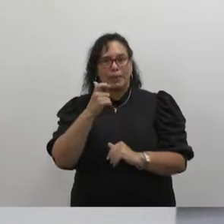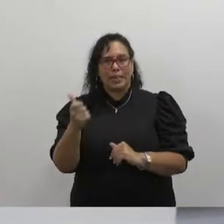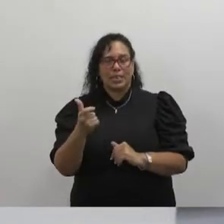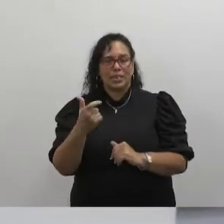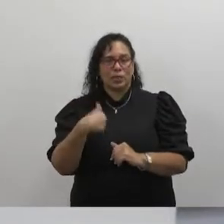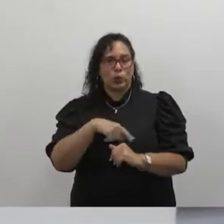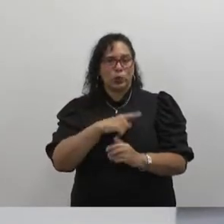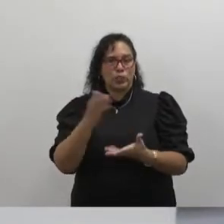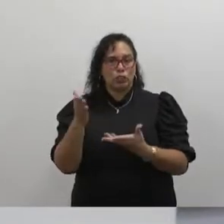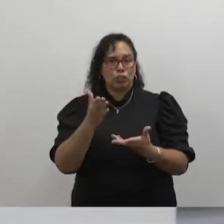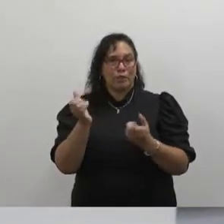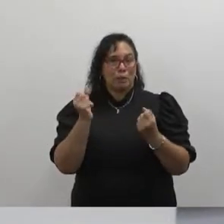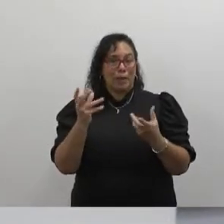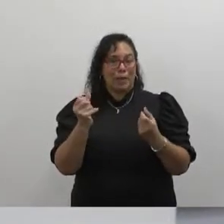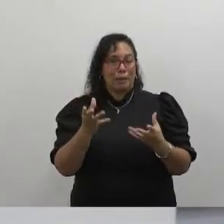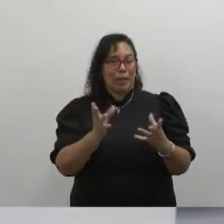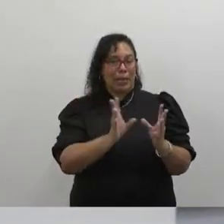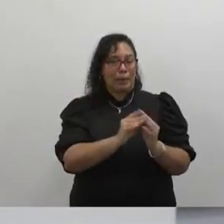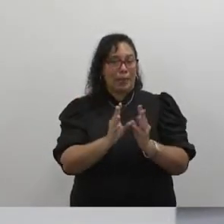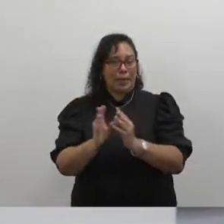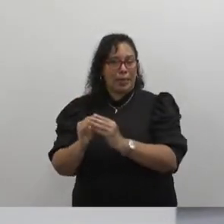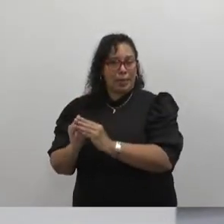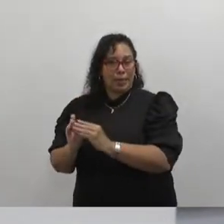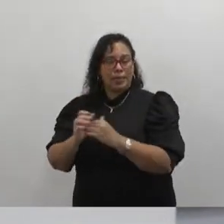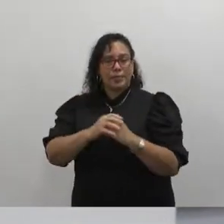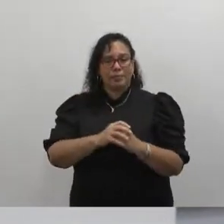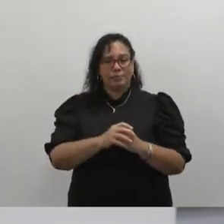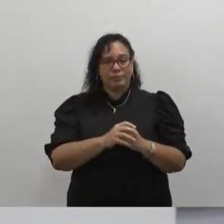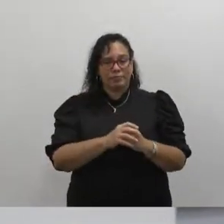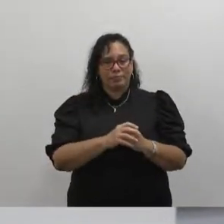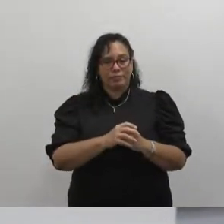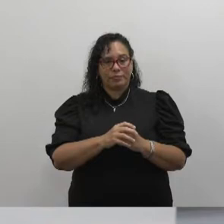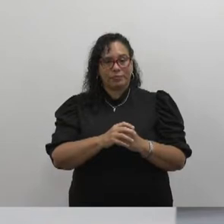ai bàn chú bà lùa và dương